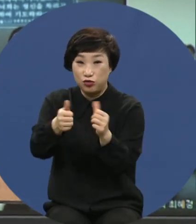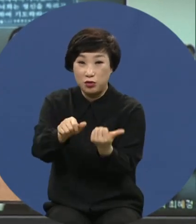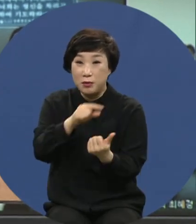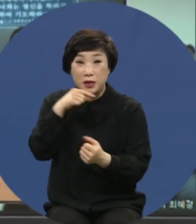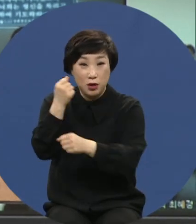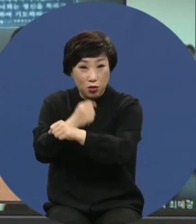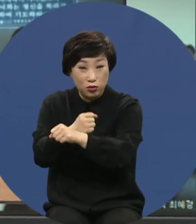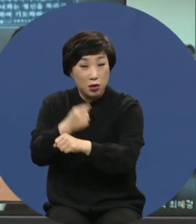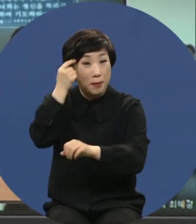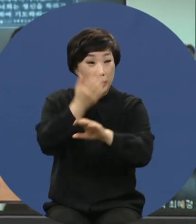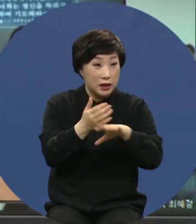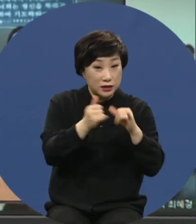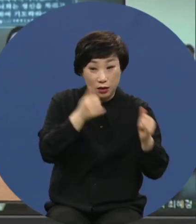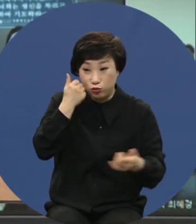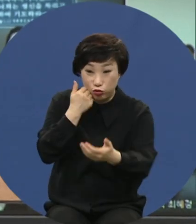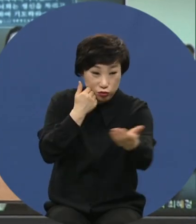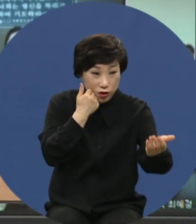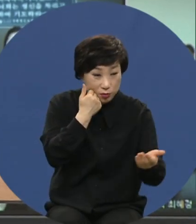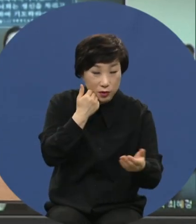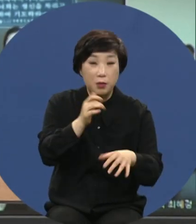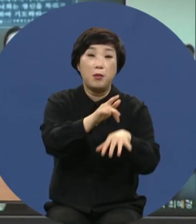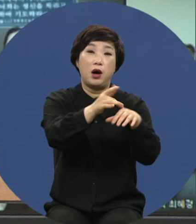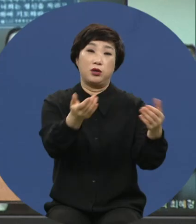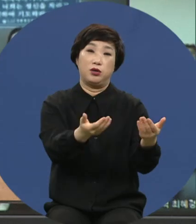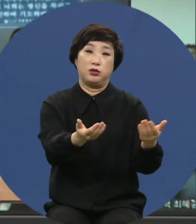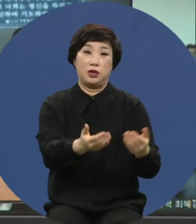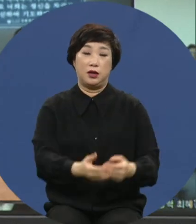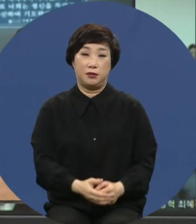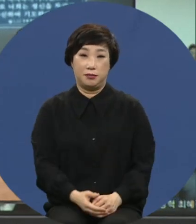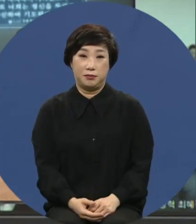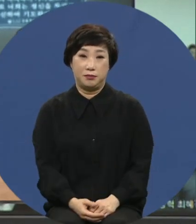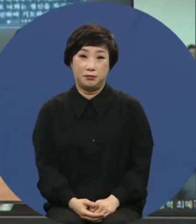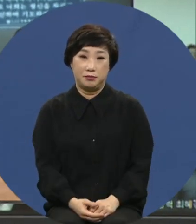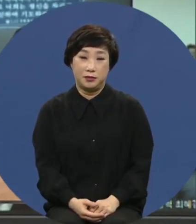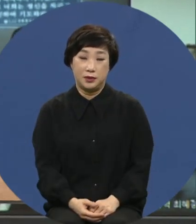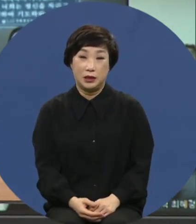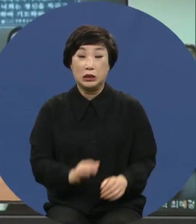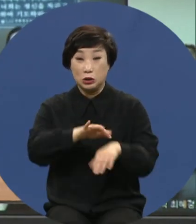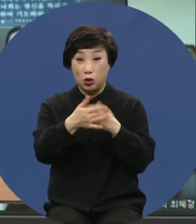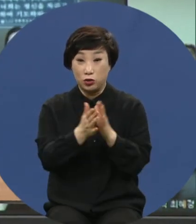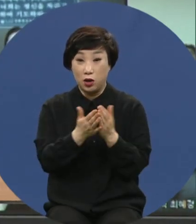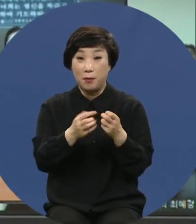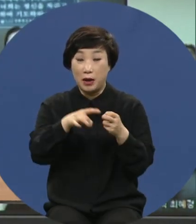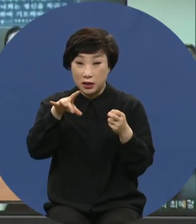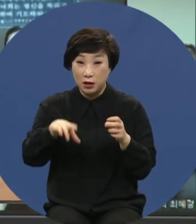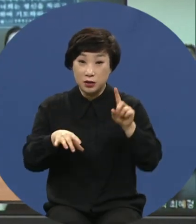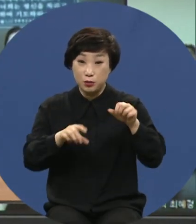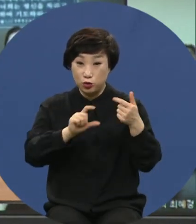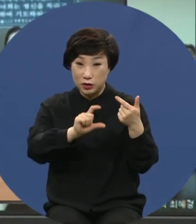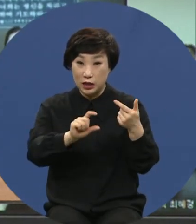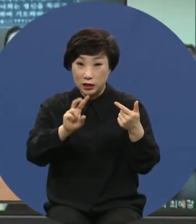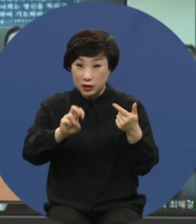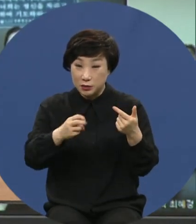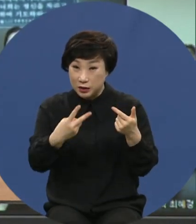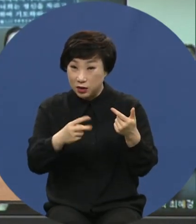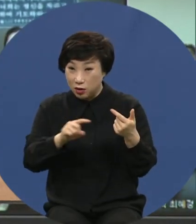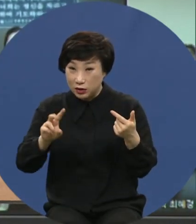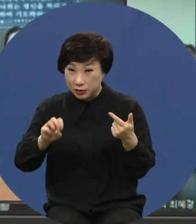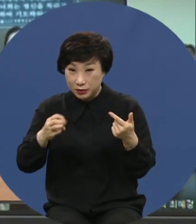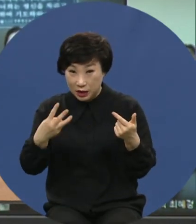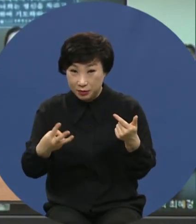피의 공로를 반대하는 자는 사단의 역사라는 것. 마태복음 16장 20절